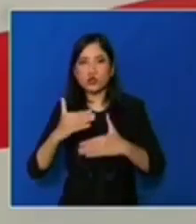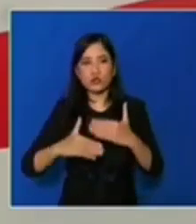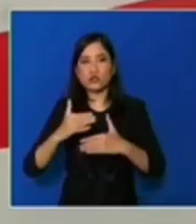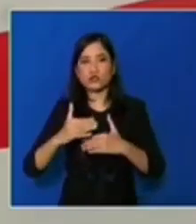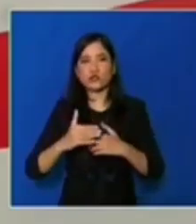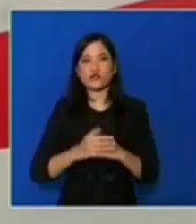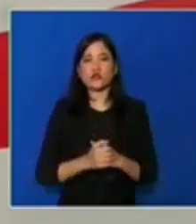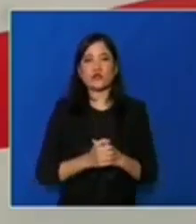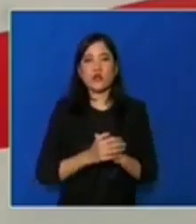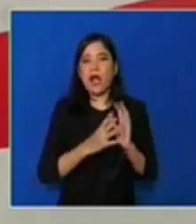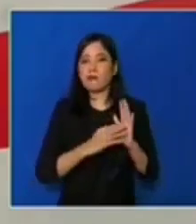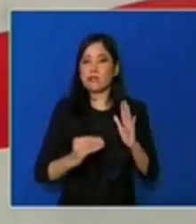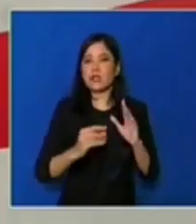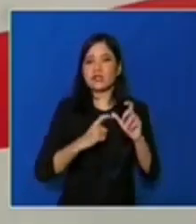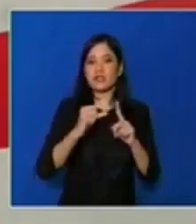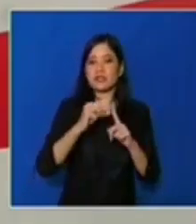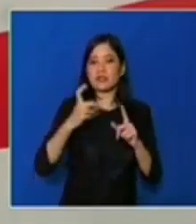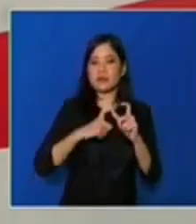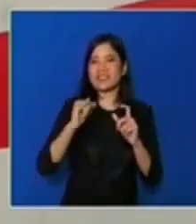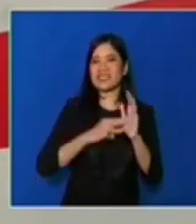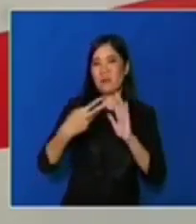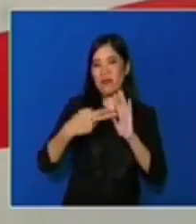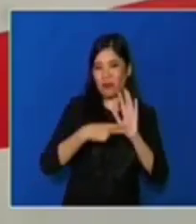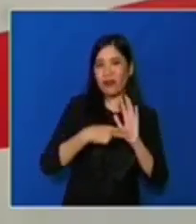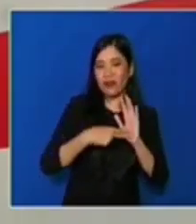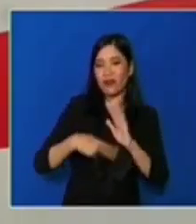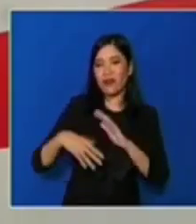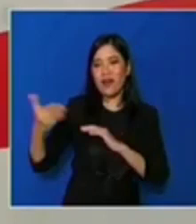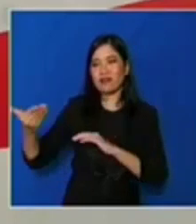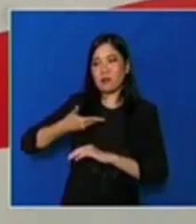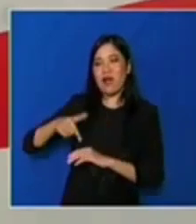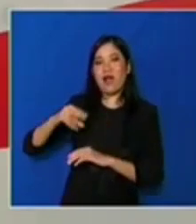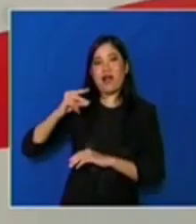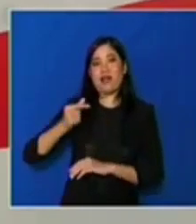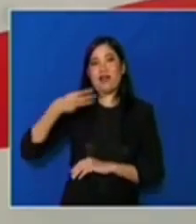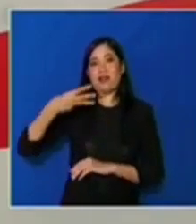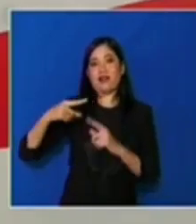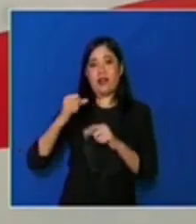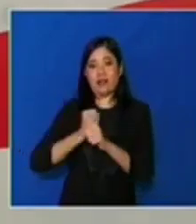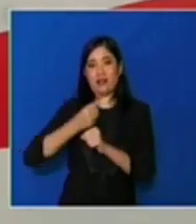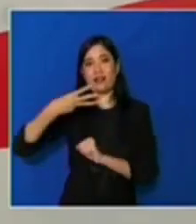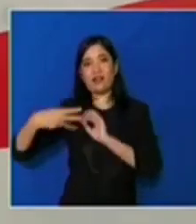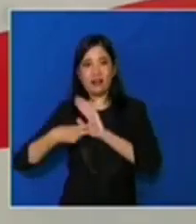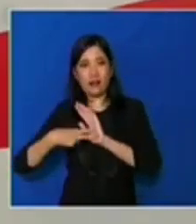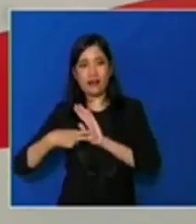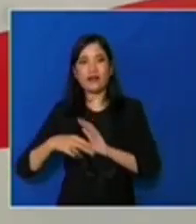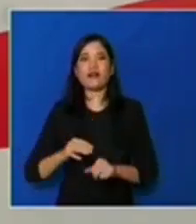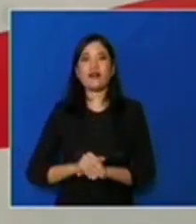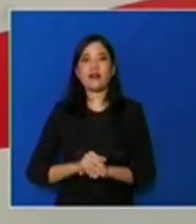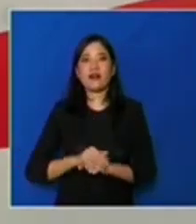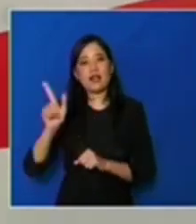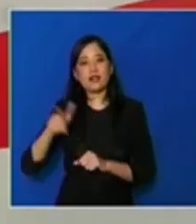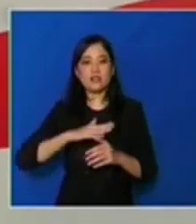setelah spesimen setelah reagen yang kita terima besok sekitar rp150000 bisa langsung